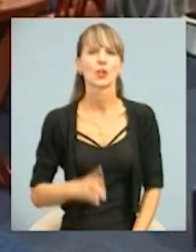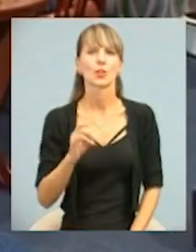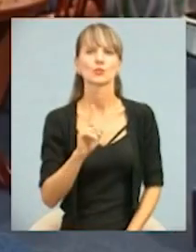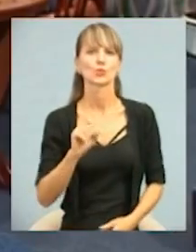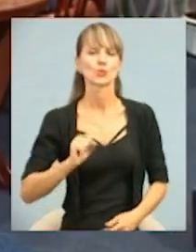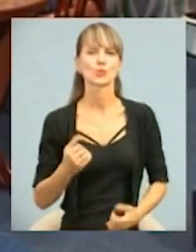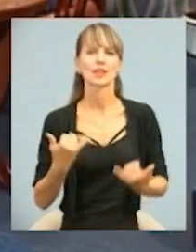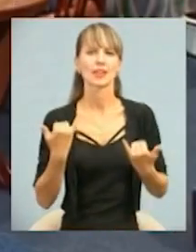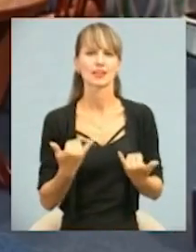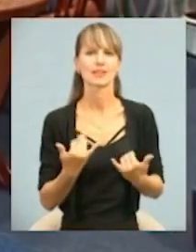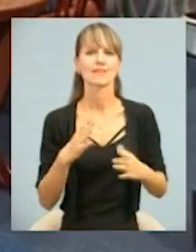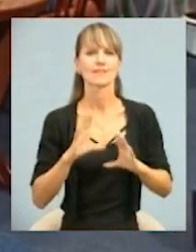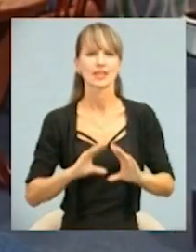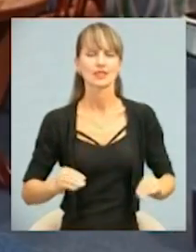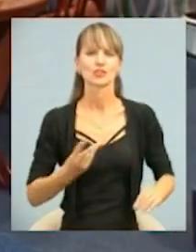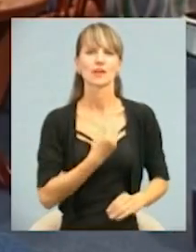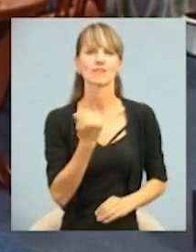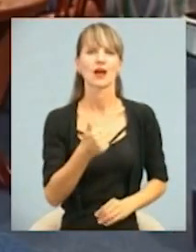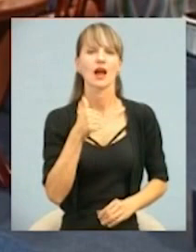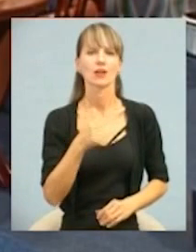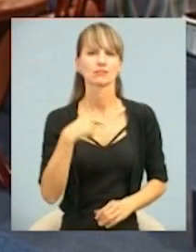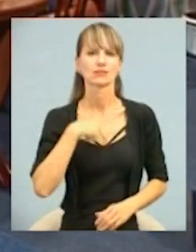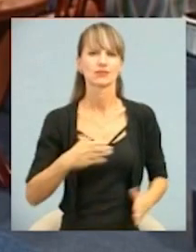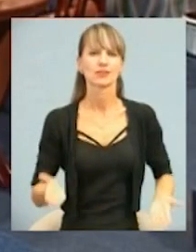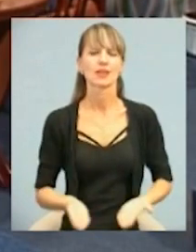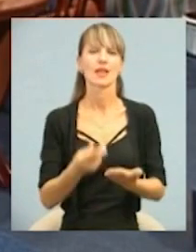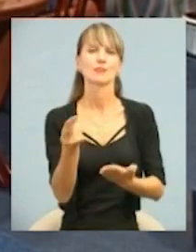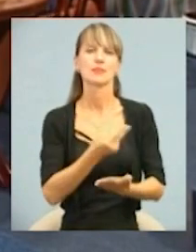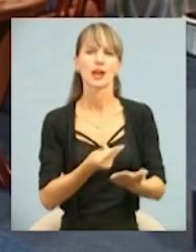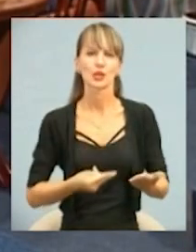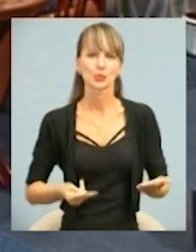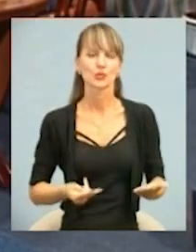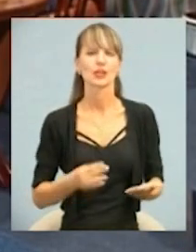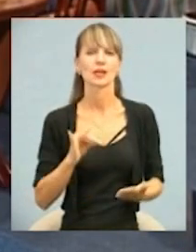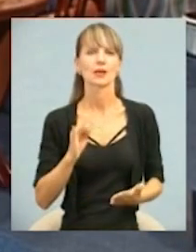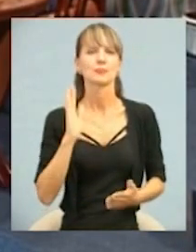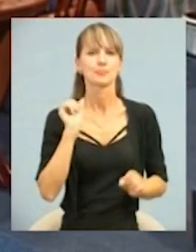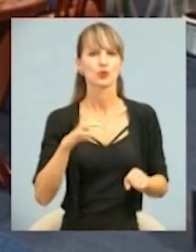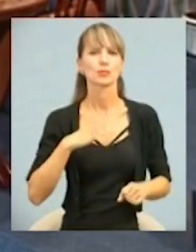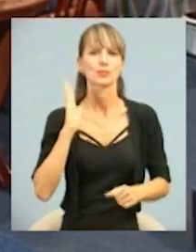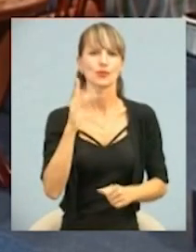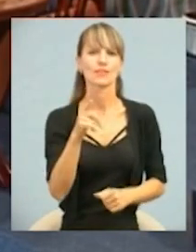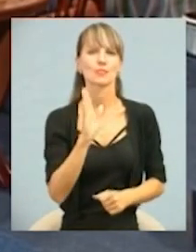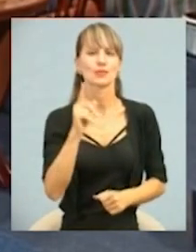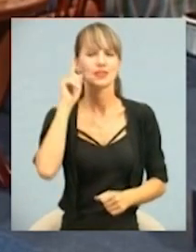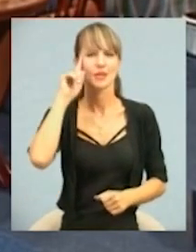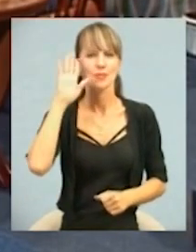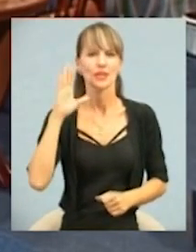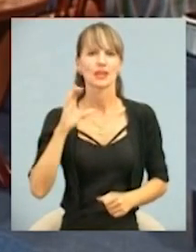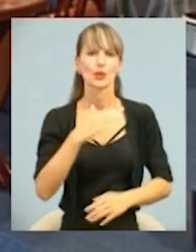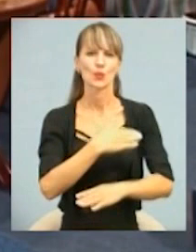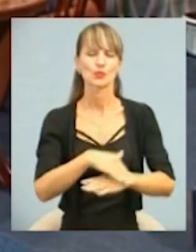Ну що, друзі, на цьому все. Ми вам бажаємо гарного натхнення, малюйте. Ну і, звичайно, можливо, у майбутньому ви станете